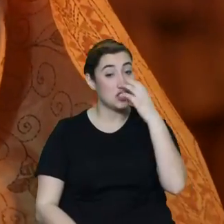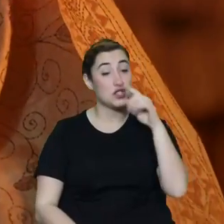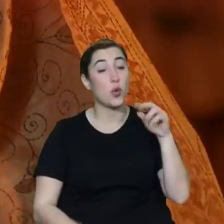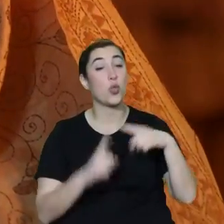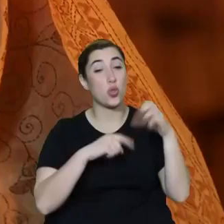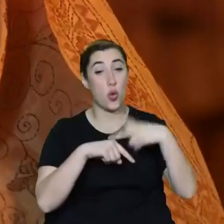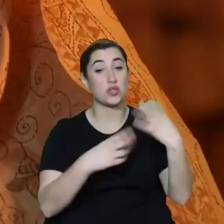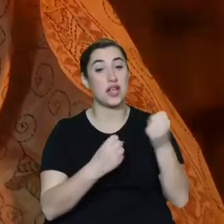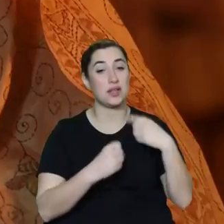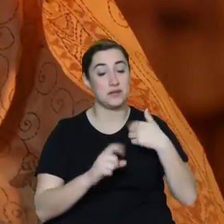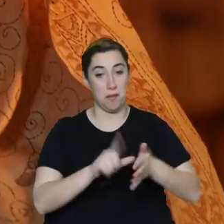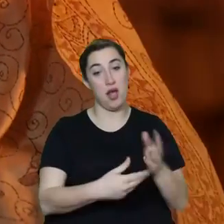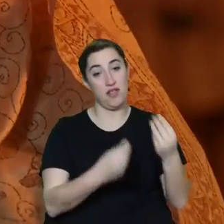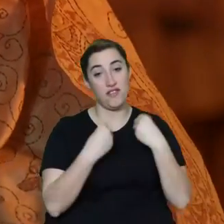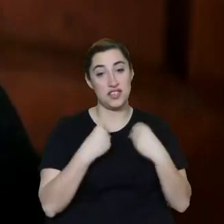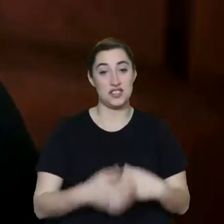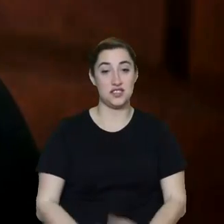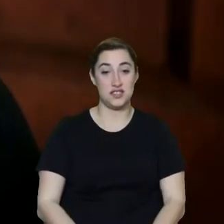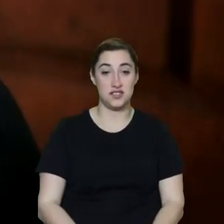Çiçekten toz alır, bize bal verir.